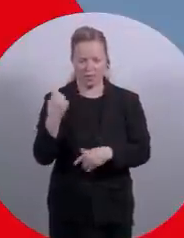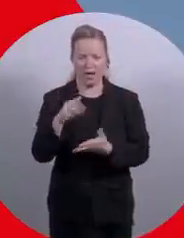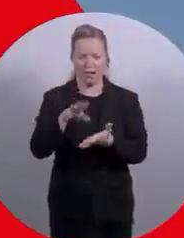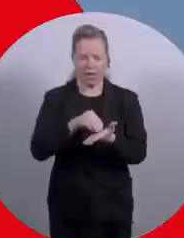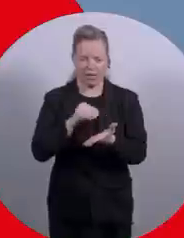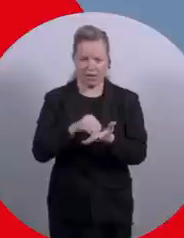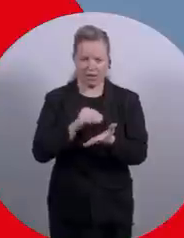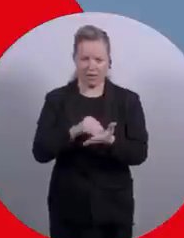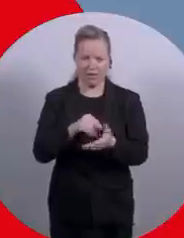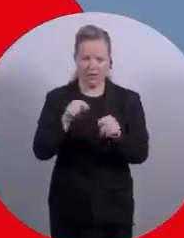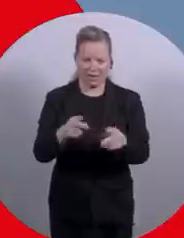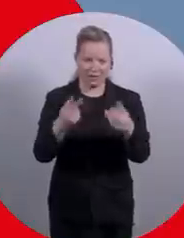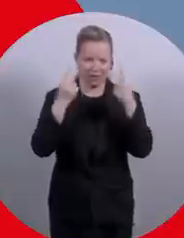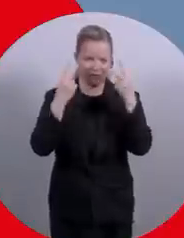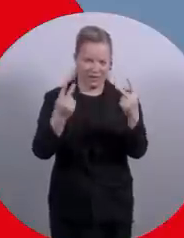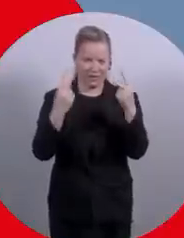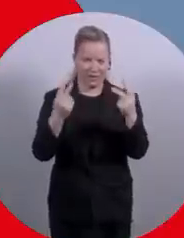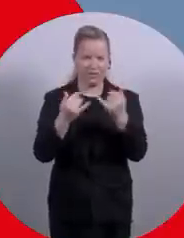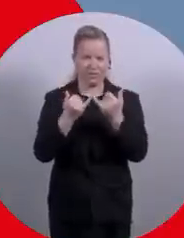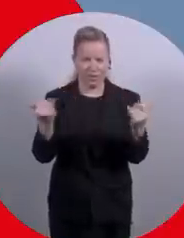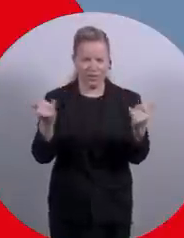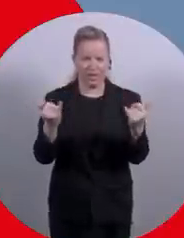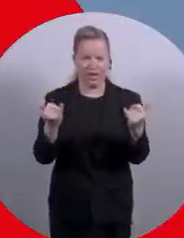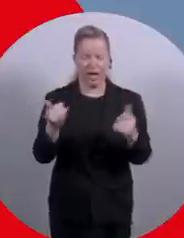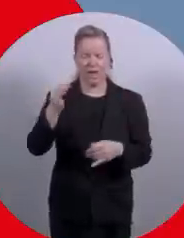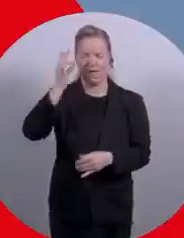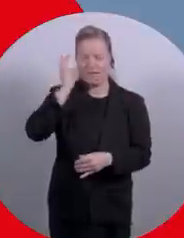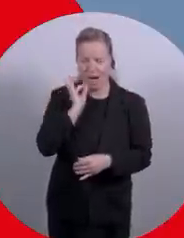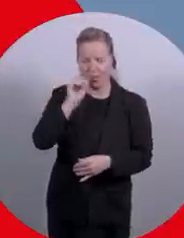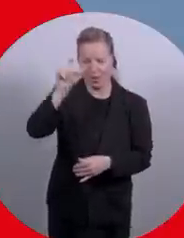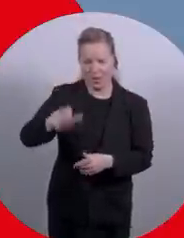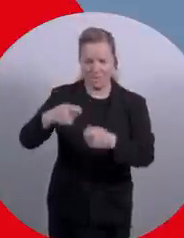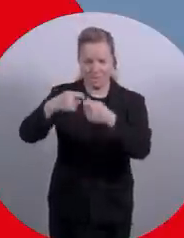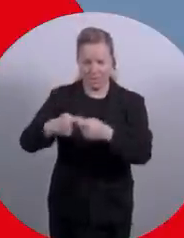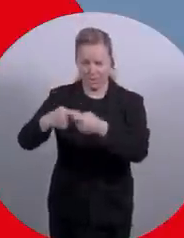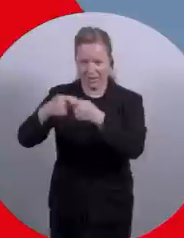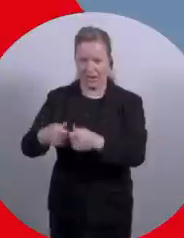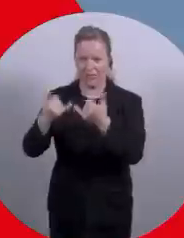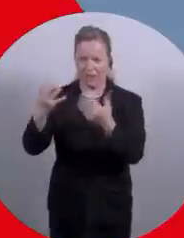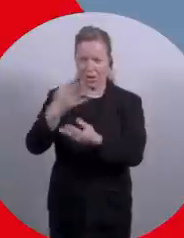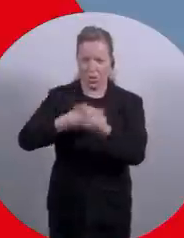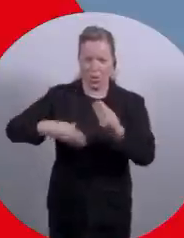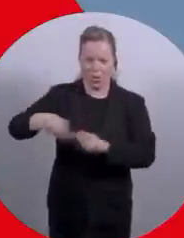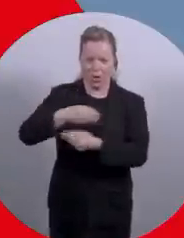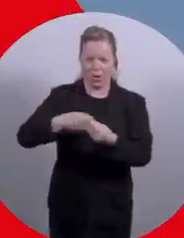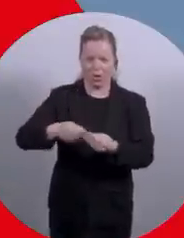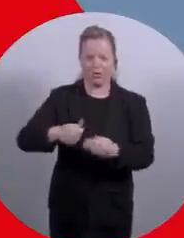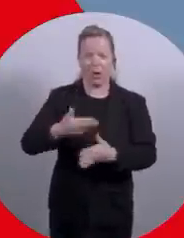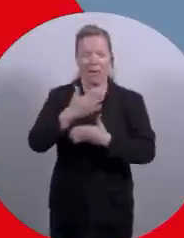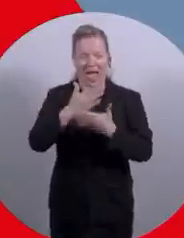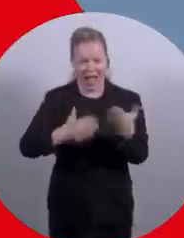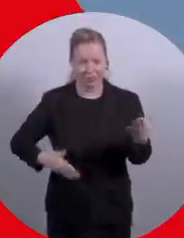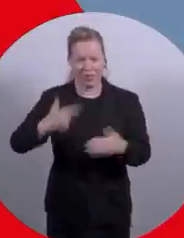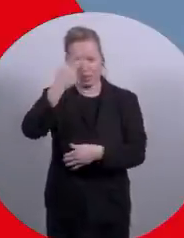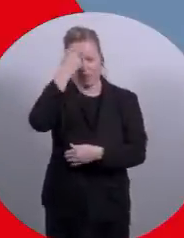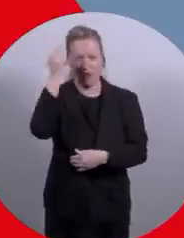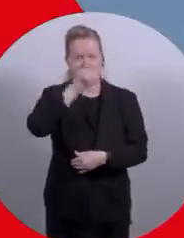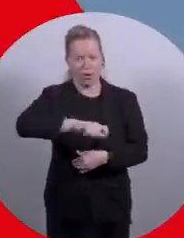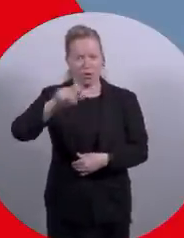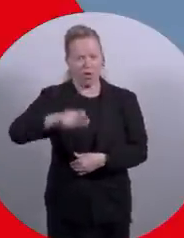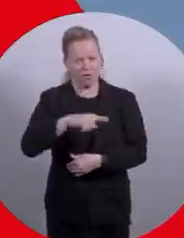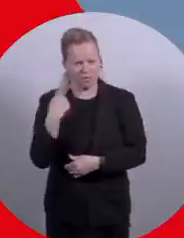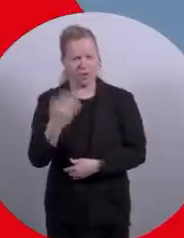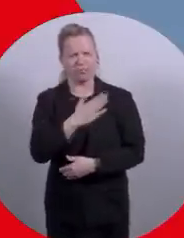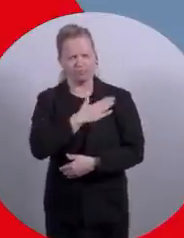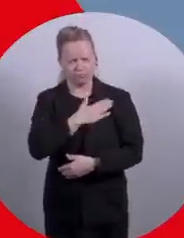dass es so wichtig wie mit all unseren weiblichen Mitgliedern umgegangen wird denn die sind die Hälfte der Bevölkerung und wir verdienen